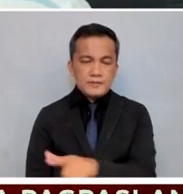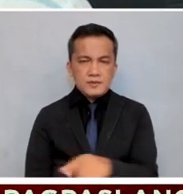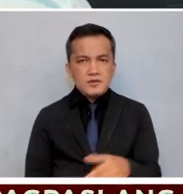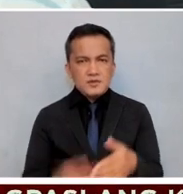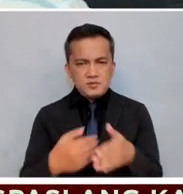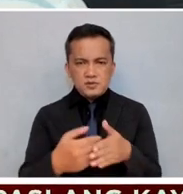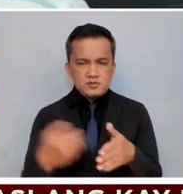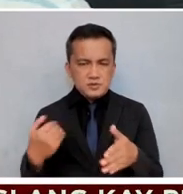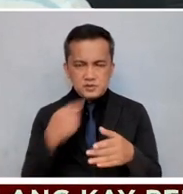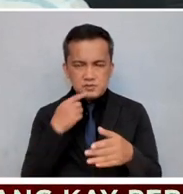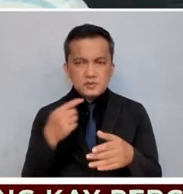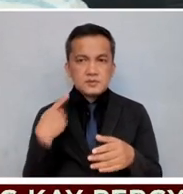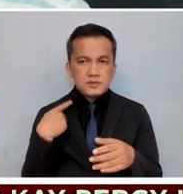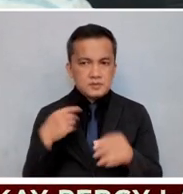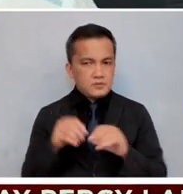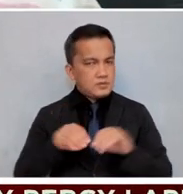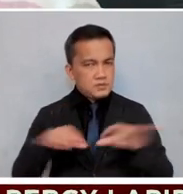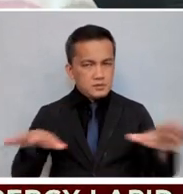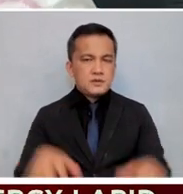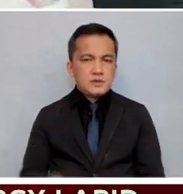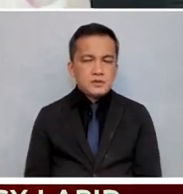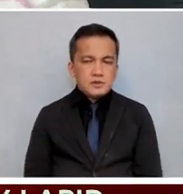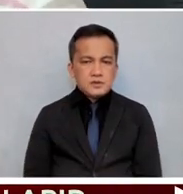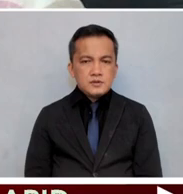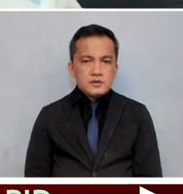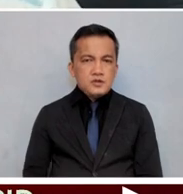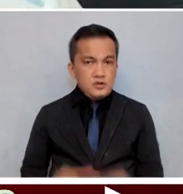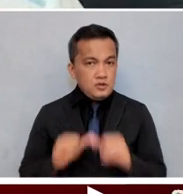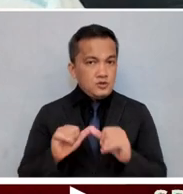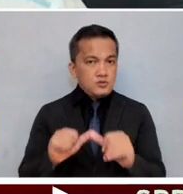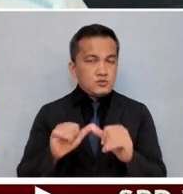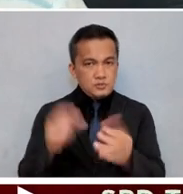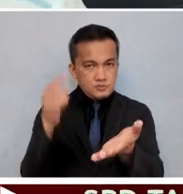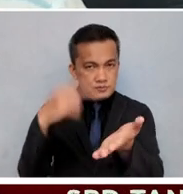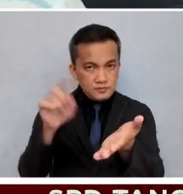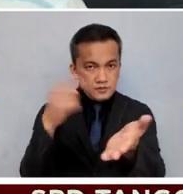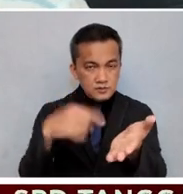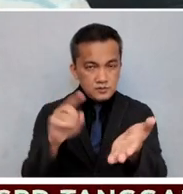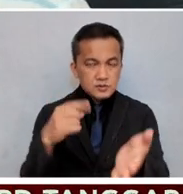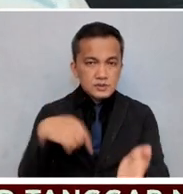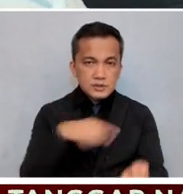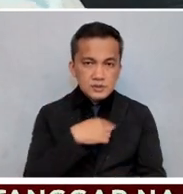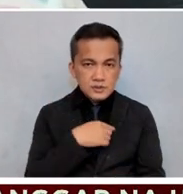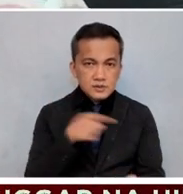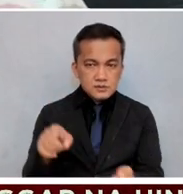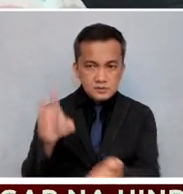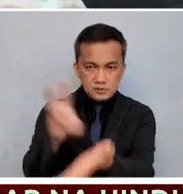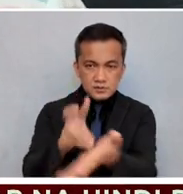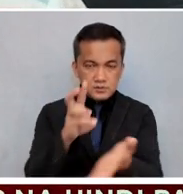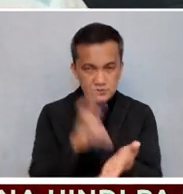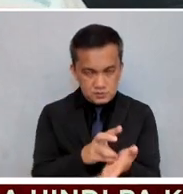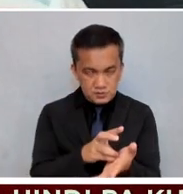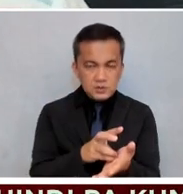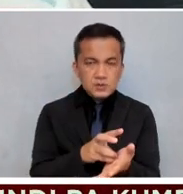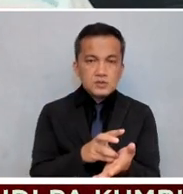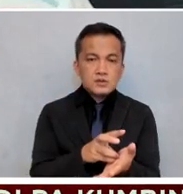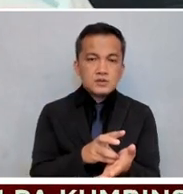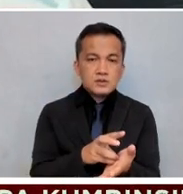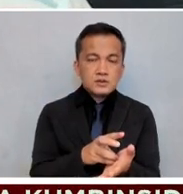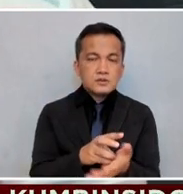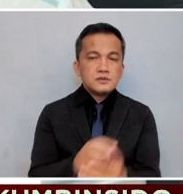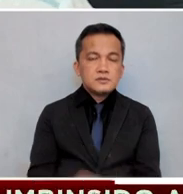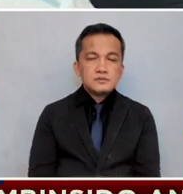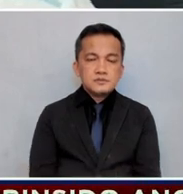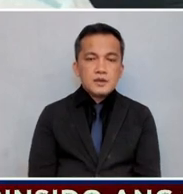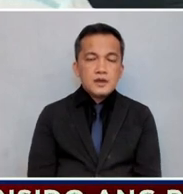we have an outbreak. Ongoing yung surveillance investigation po natin doon sa mga nasabing municipalities